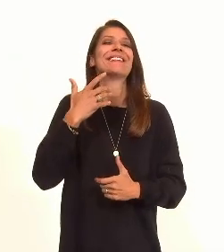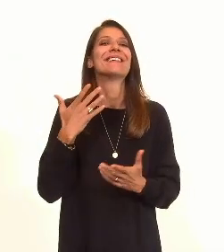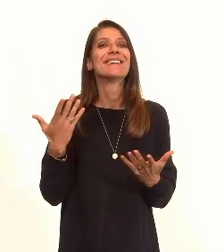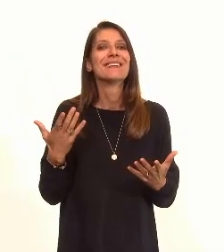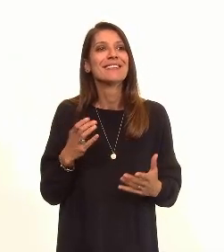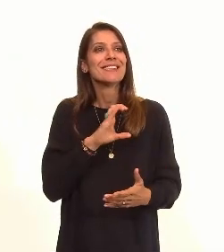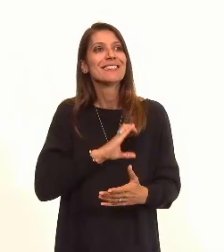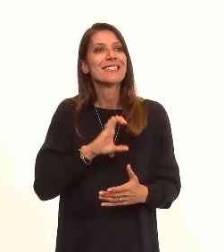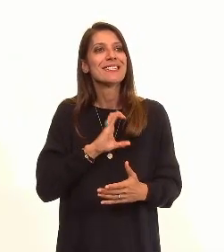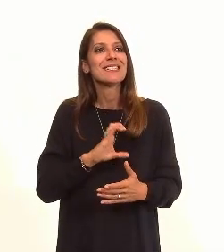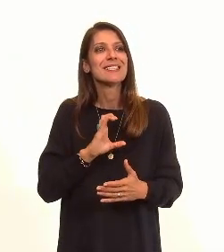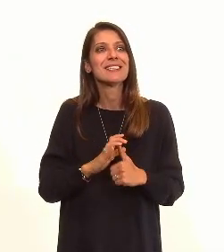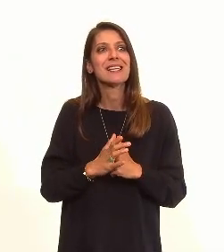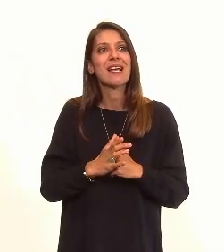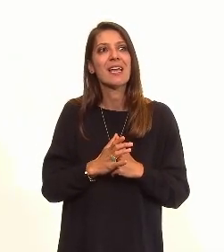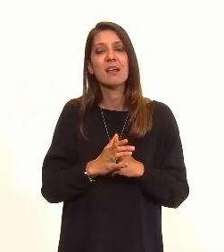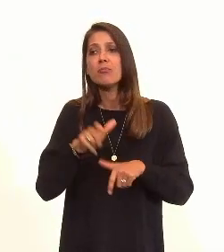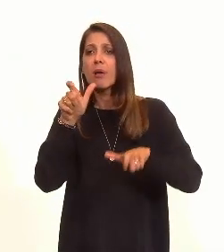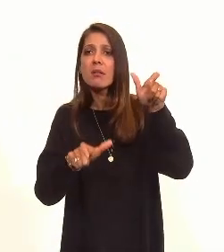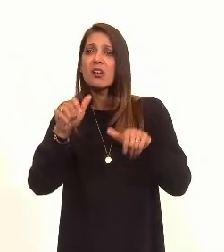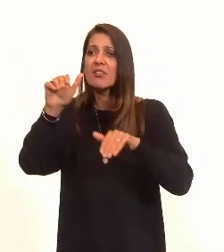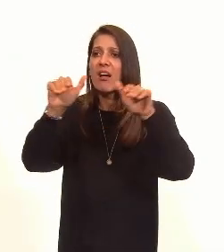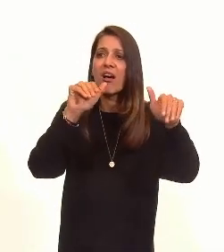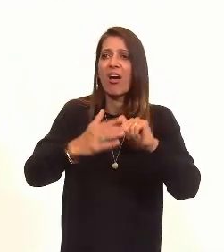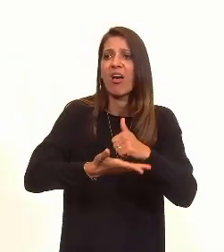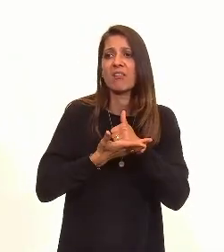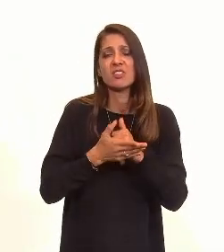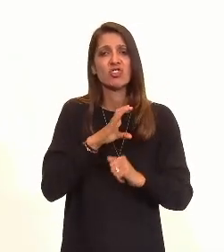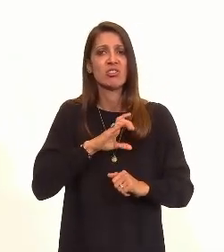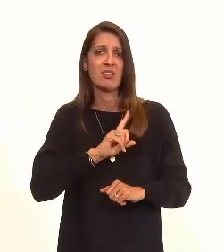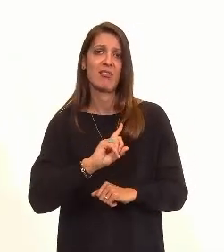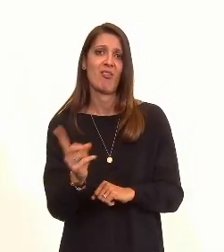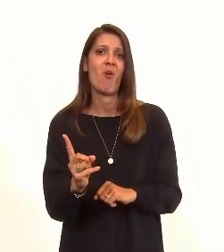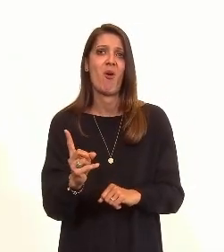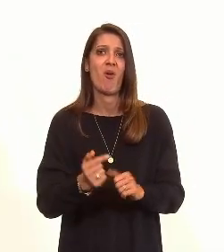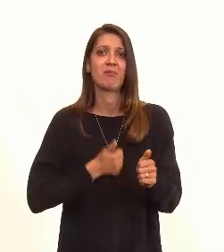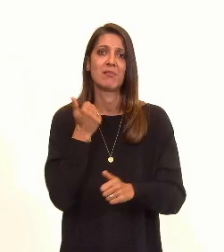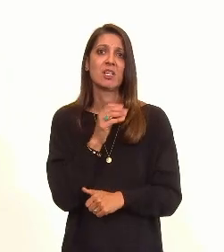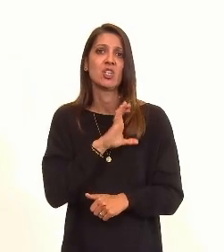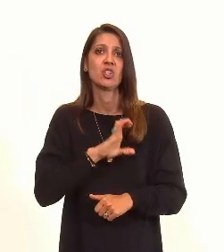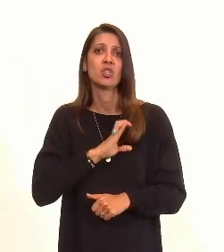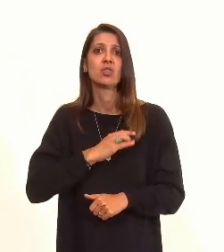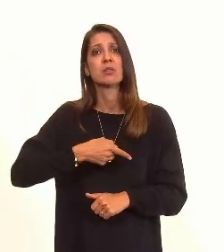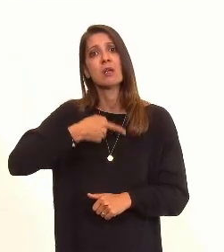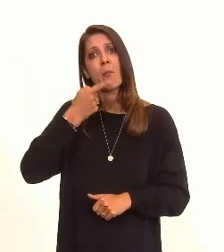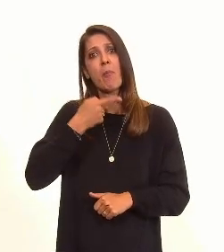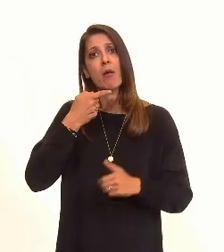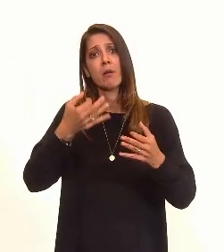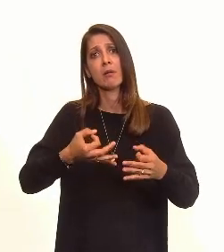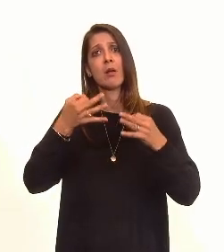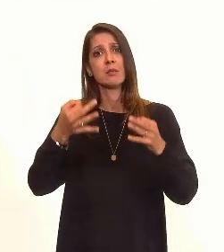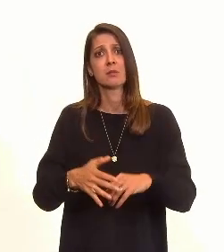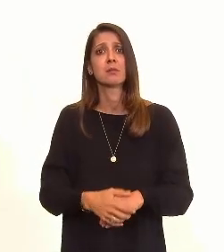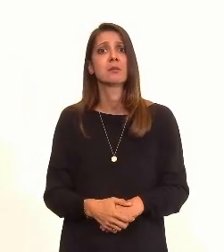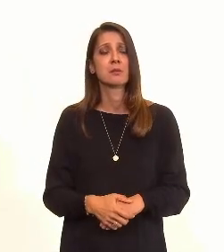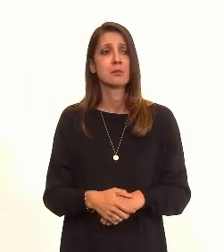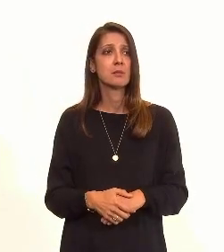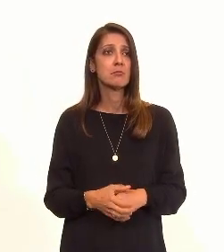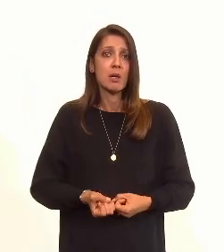ne pas avoir d'aide autour de moi et essayer de parler comme je pouvais parler à l'époque. Maintenant,